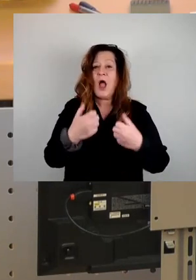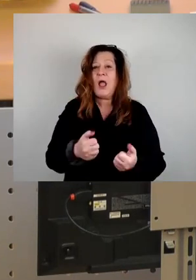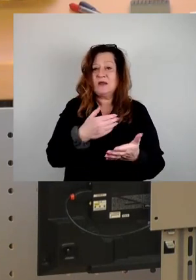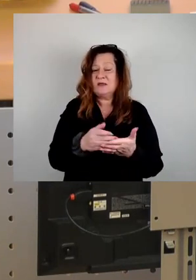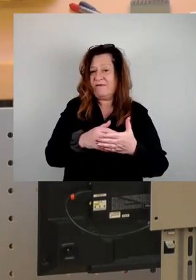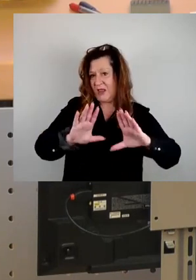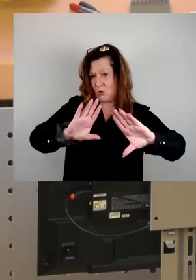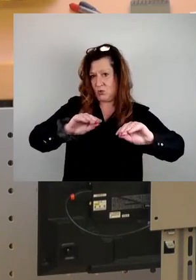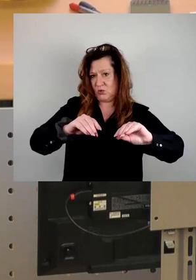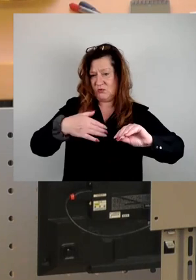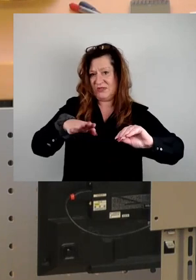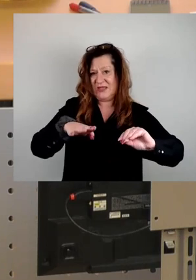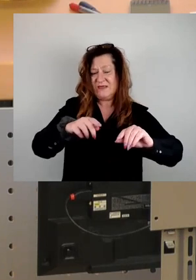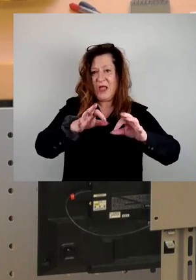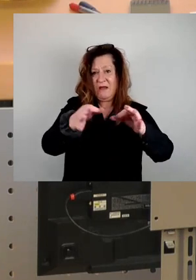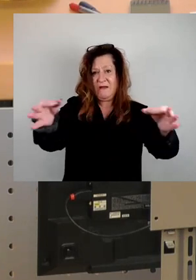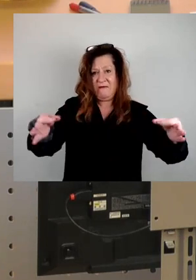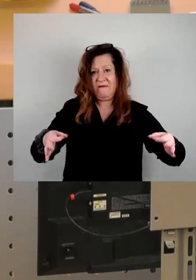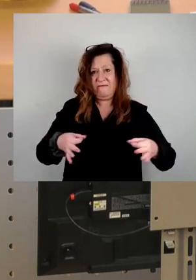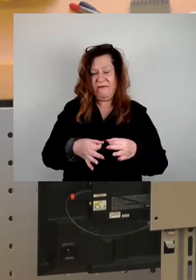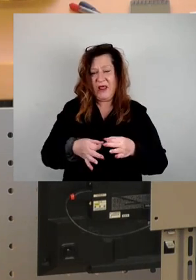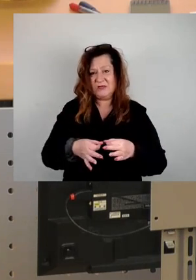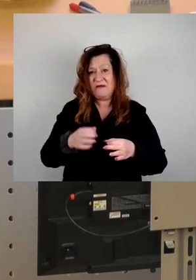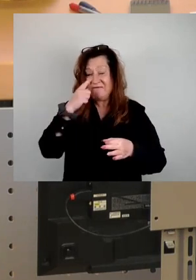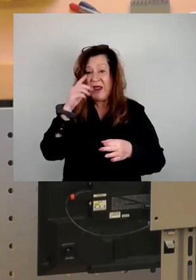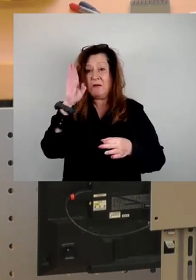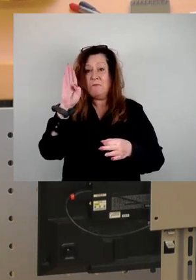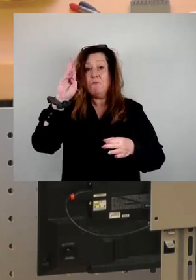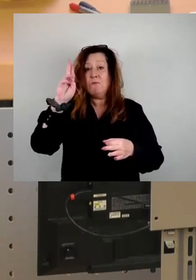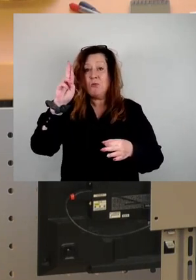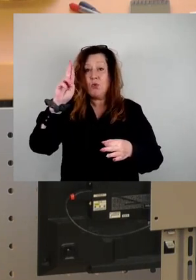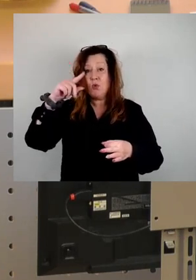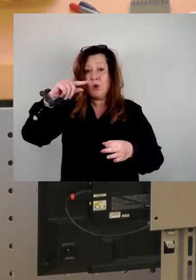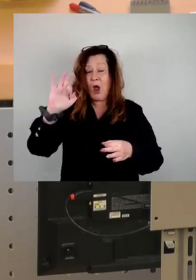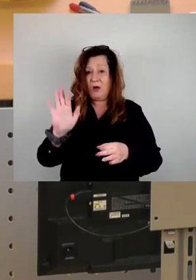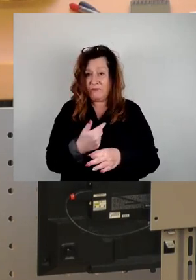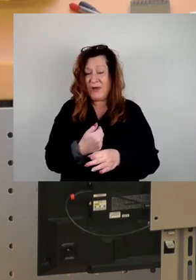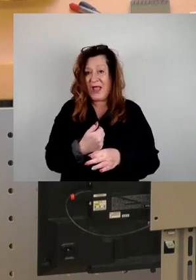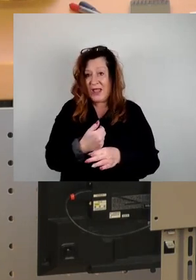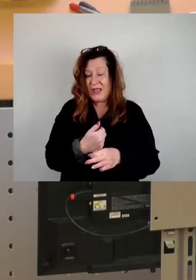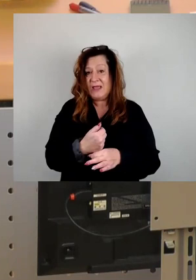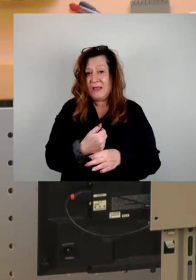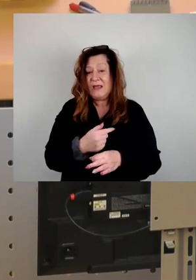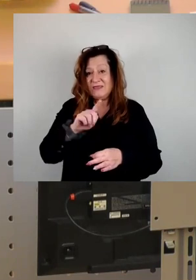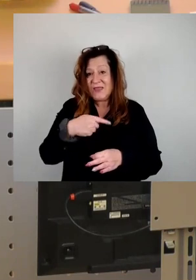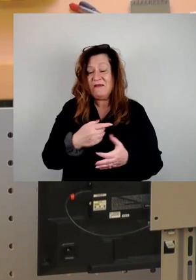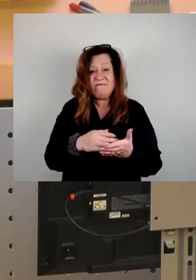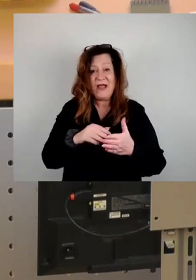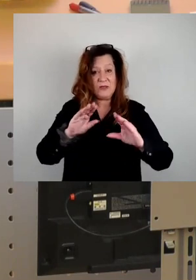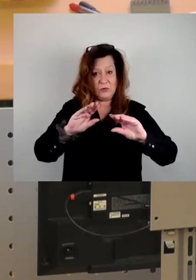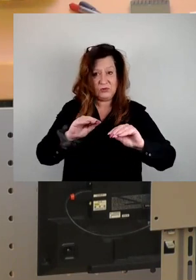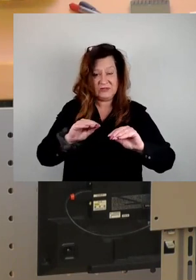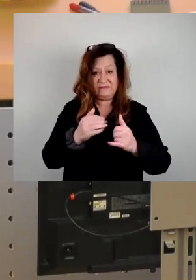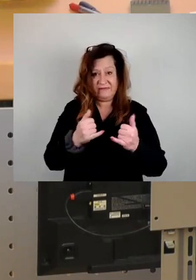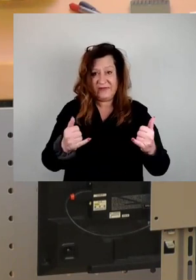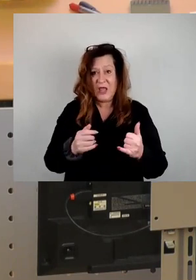Flächen nach der Bundesgartenschau. Dieser Thematik sollte sich der Stadtrat aber nicht erst im Jahre